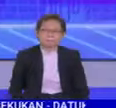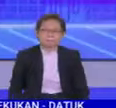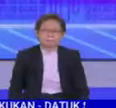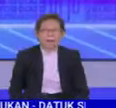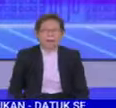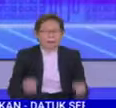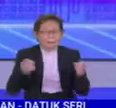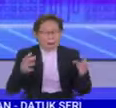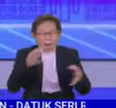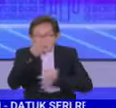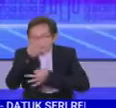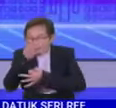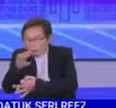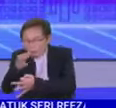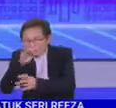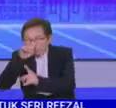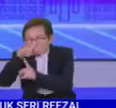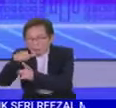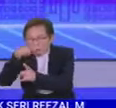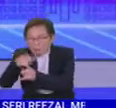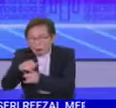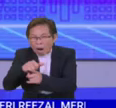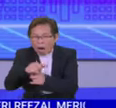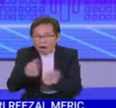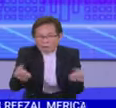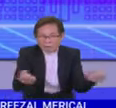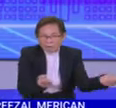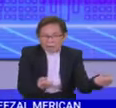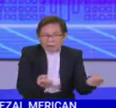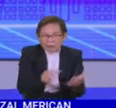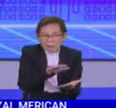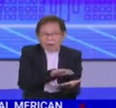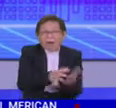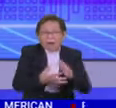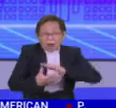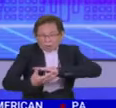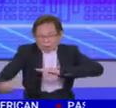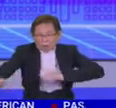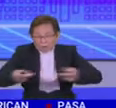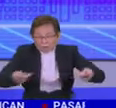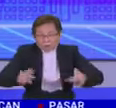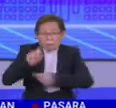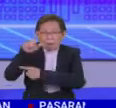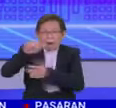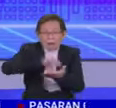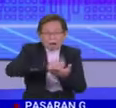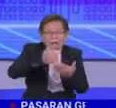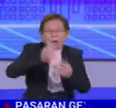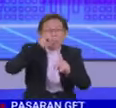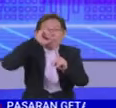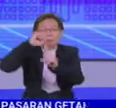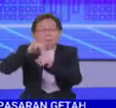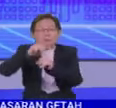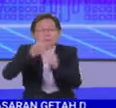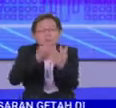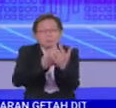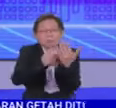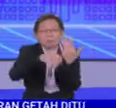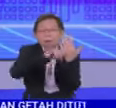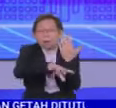Masih ramai terpedaya dengan taktik sindiket kenderaan klon yang menjual kenderaan mewah melalui akaun palsu di media